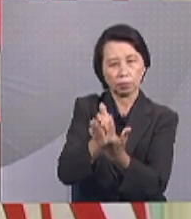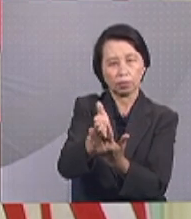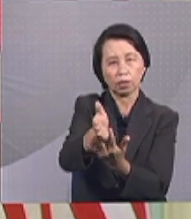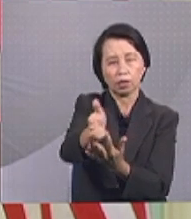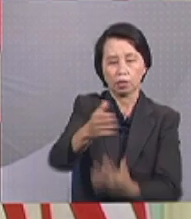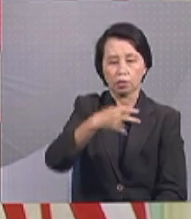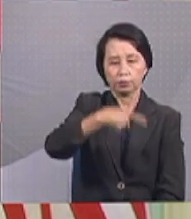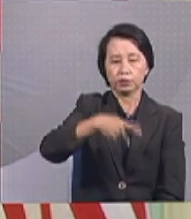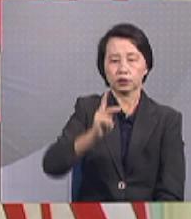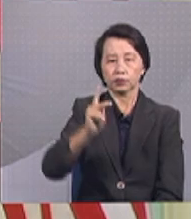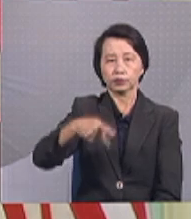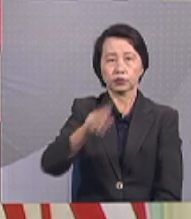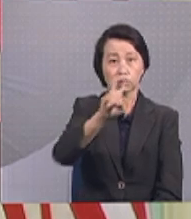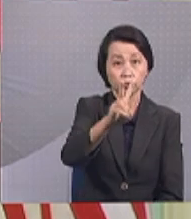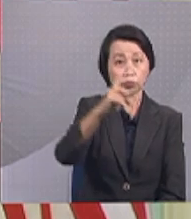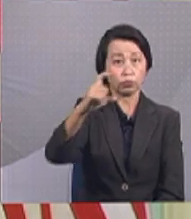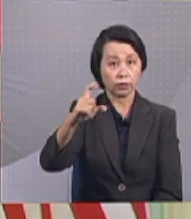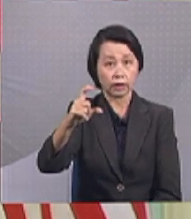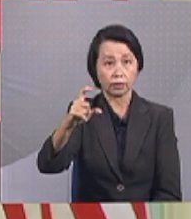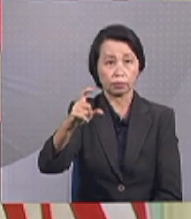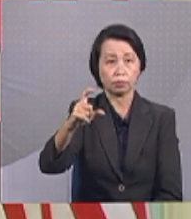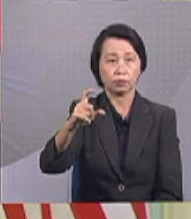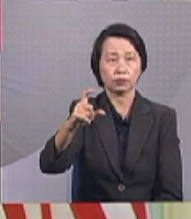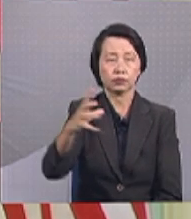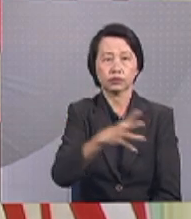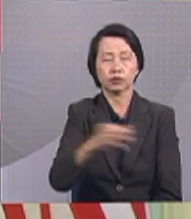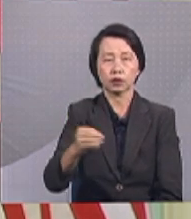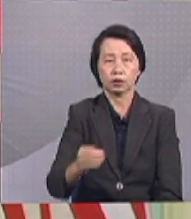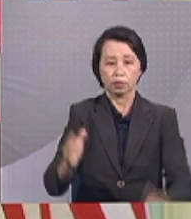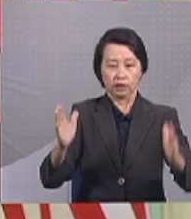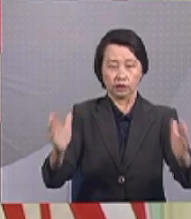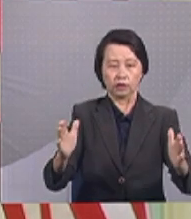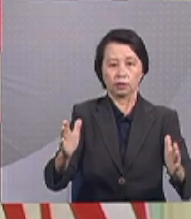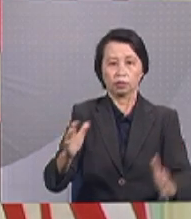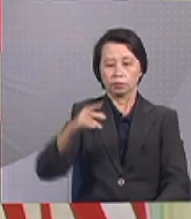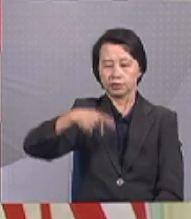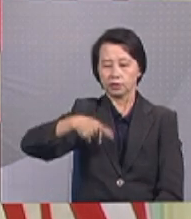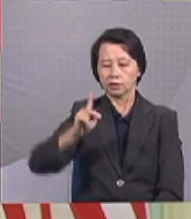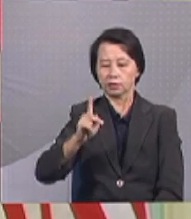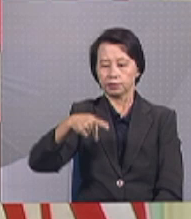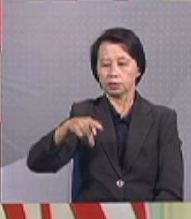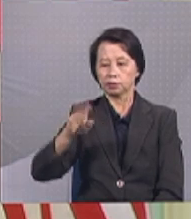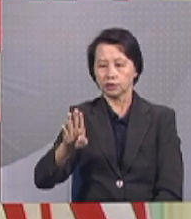tempoh PKP selama 2 bulan dan tempoh PKPB selama 2